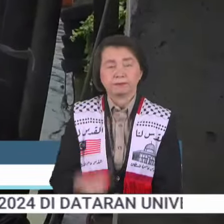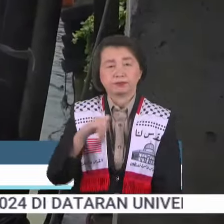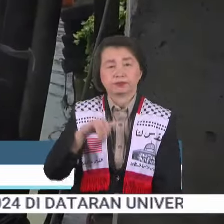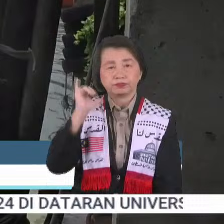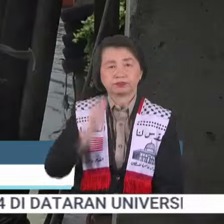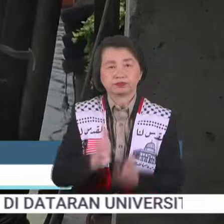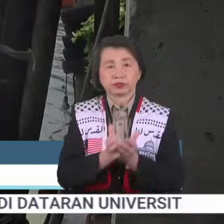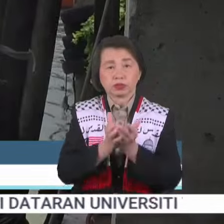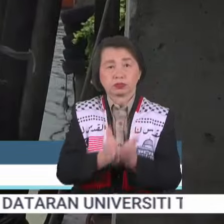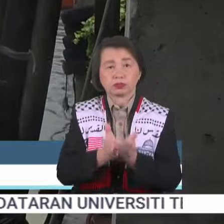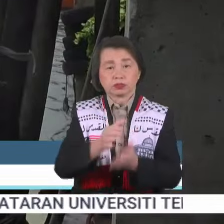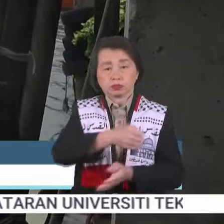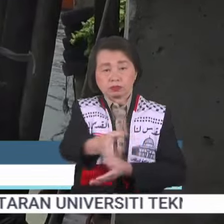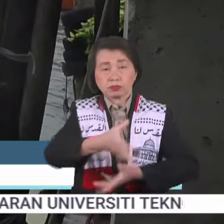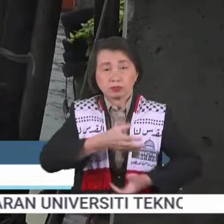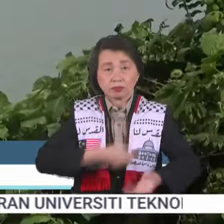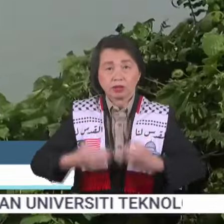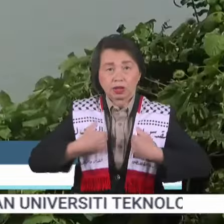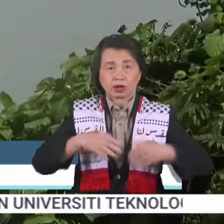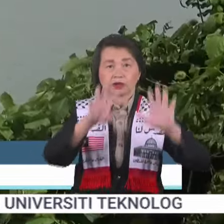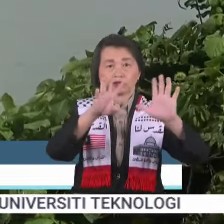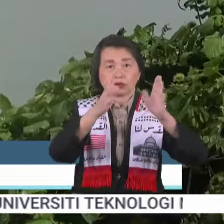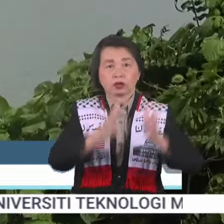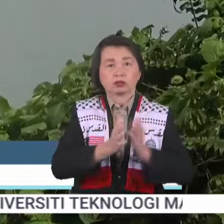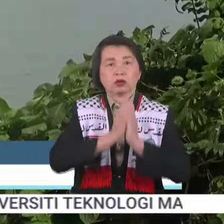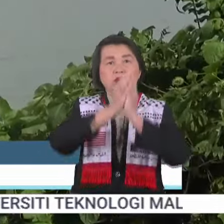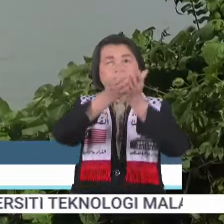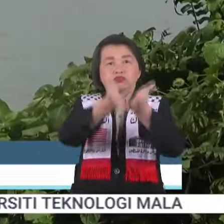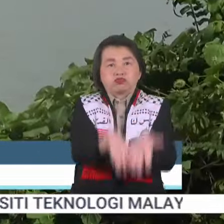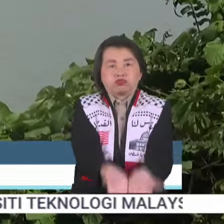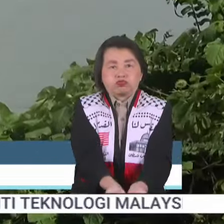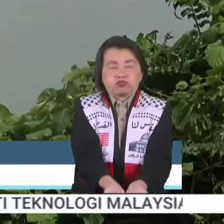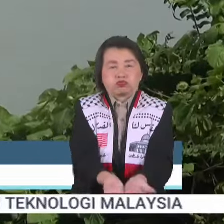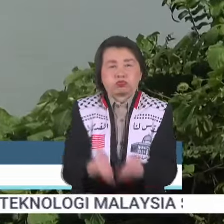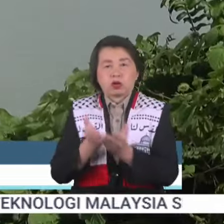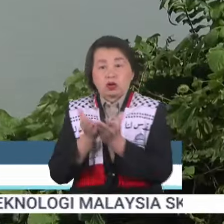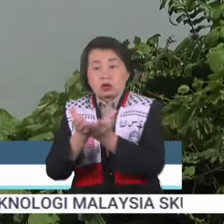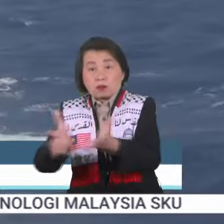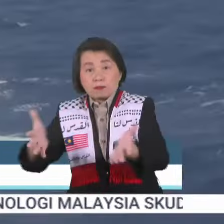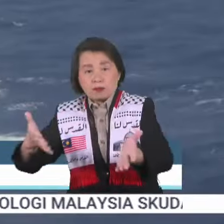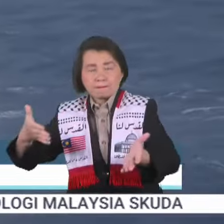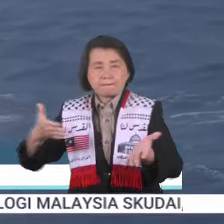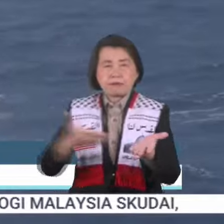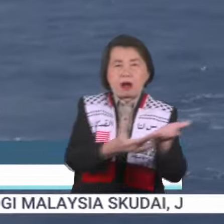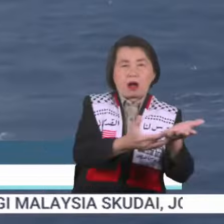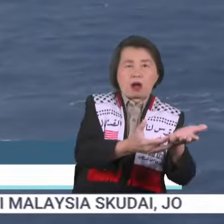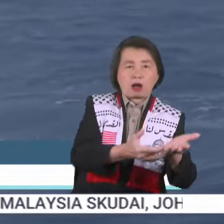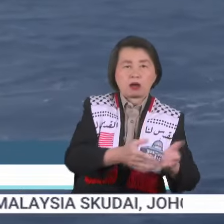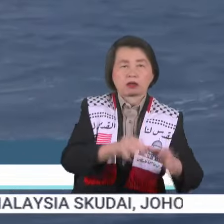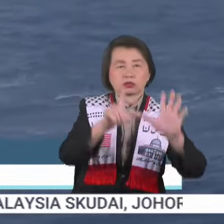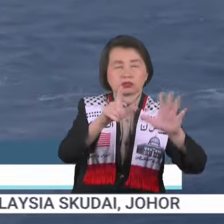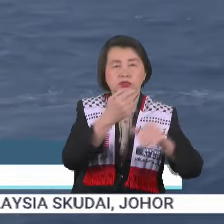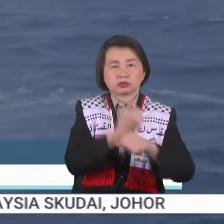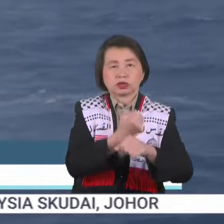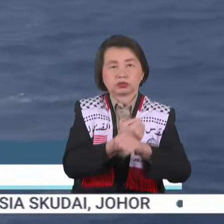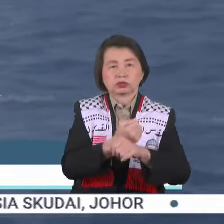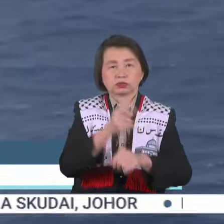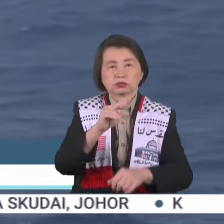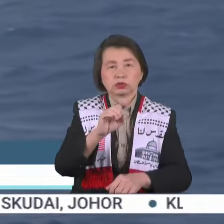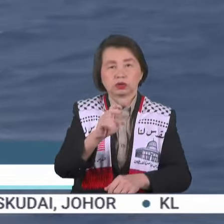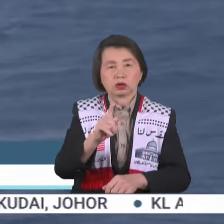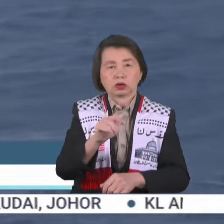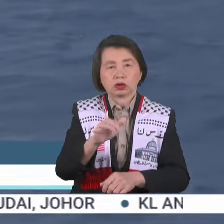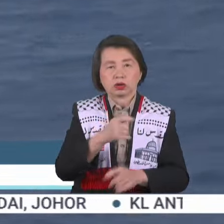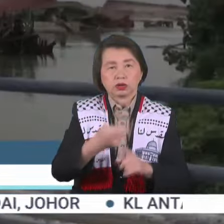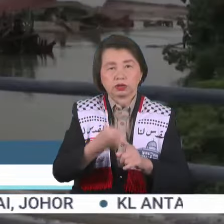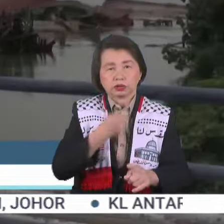Semalam sebuah bot nelayan yang membawa 9 orang telah karam akibat dilanggar sebuah tongkang pada kedudukan sekitar 7 batu nautika dari pantai